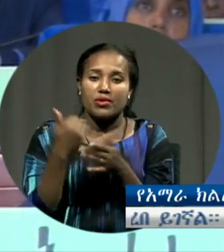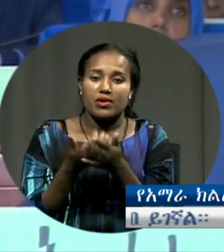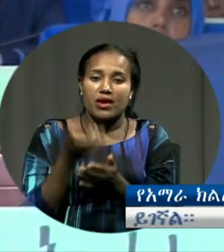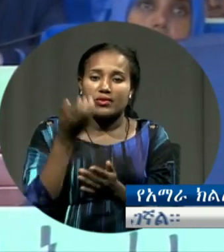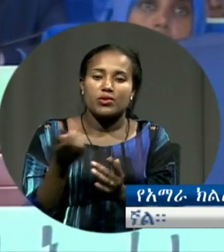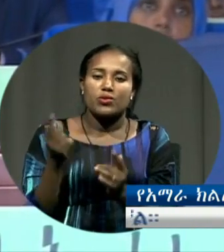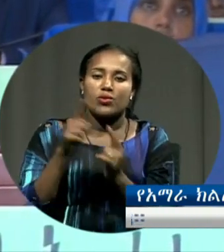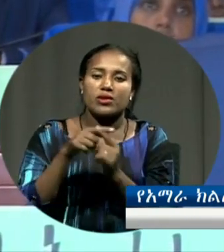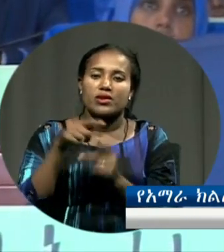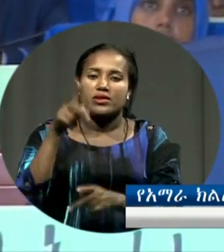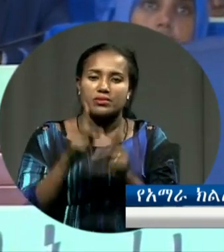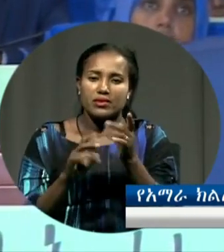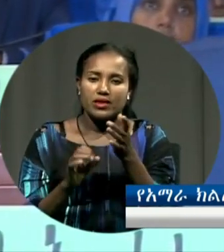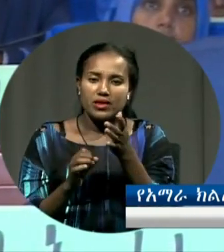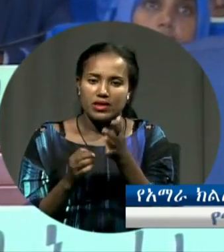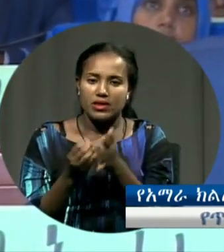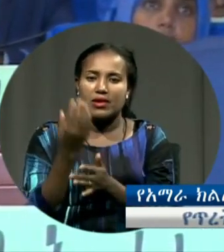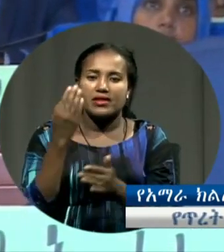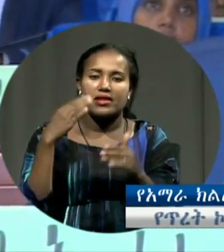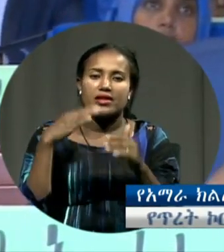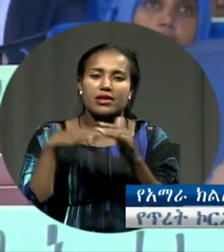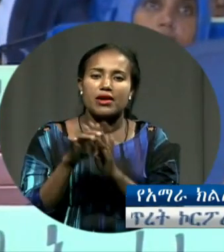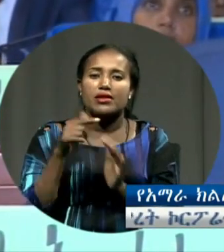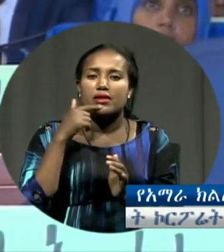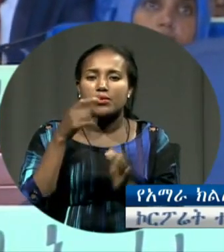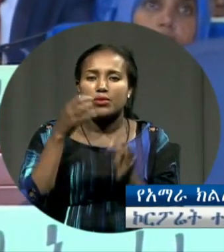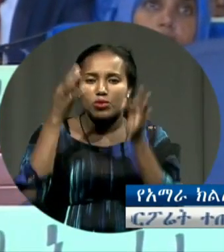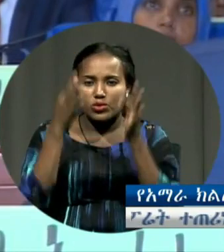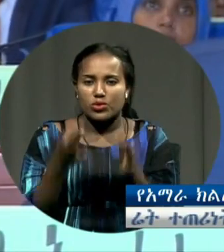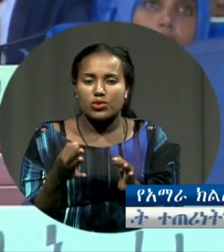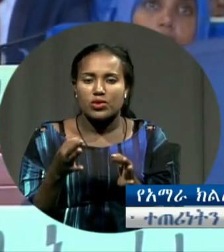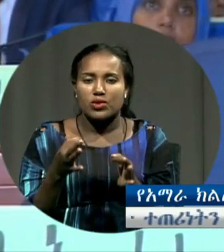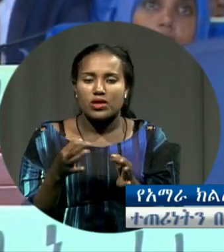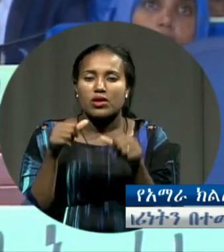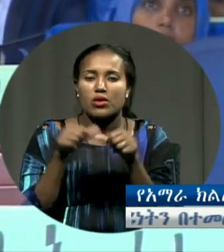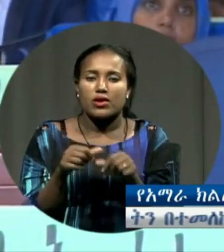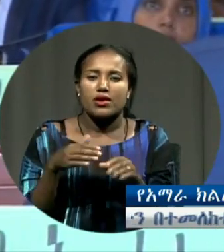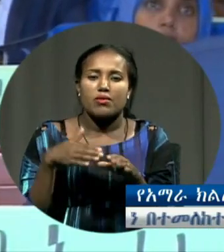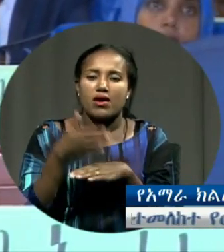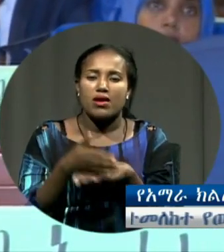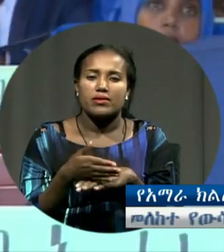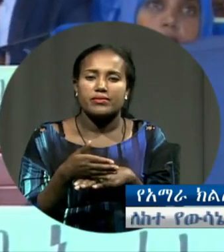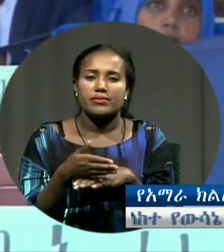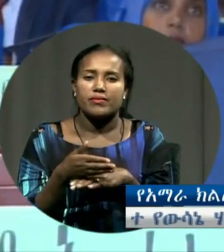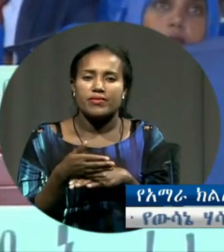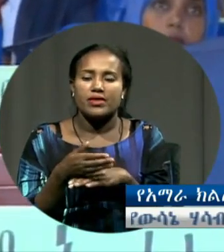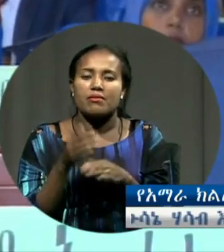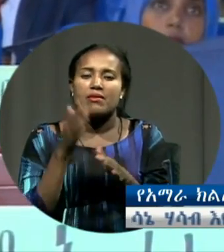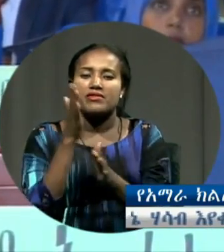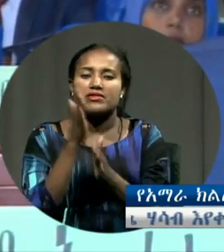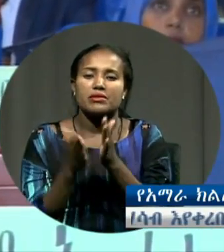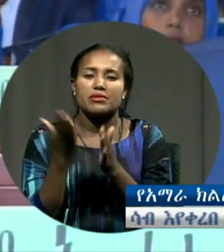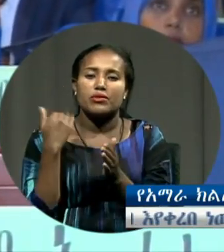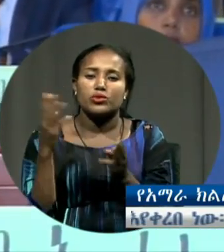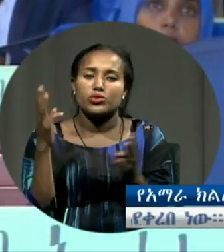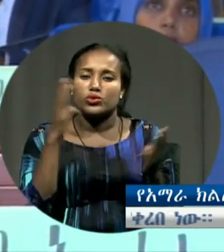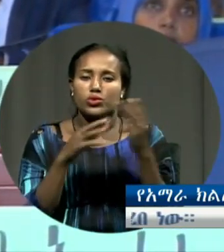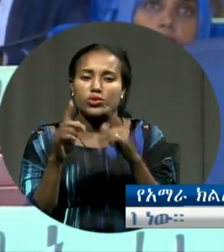ህዝብ ልማት ይግባ ተብሎ ተወስኖ ከቆየ በኋላ በአፈጻጸም የነበሩ ችግሮች